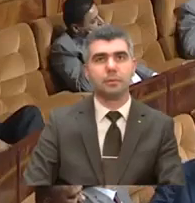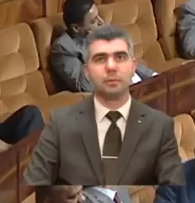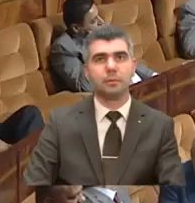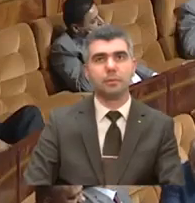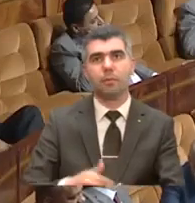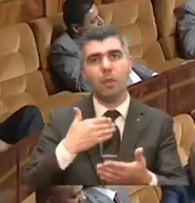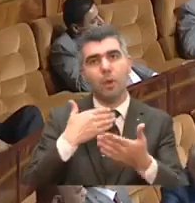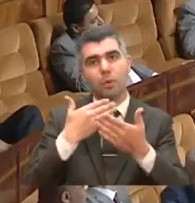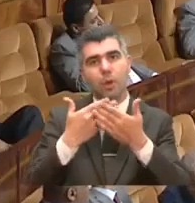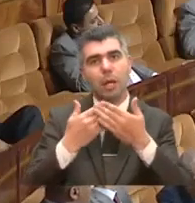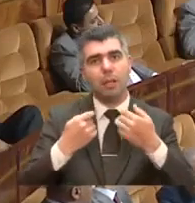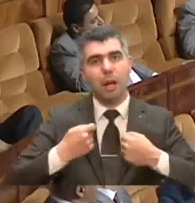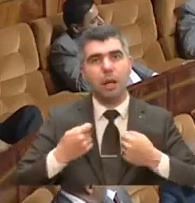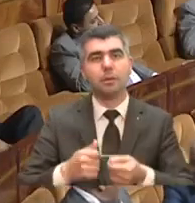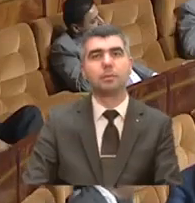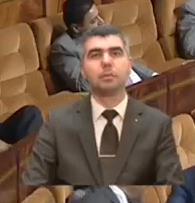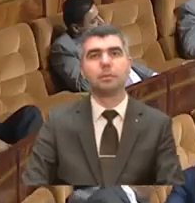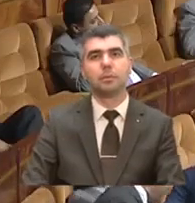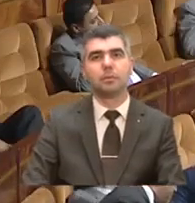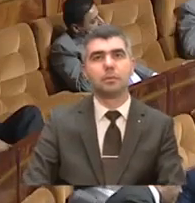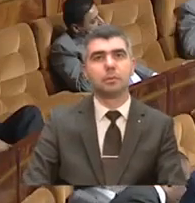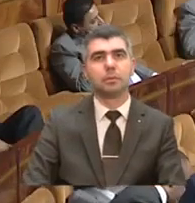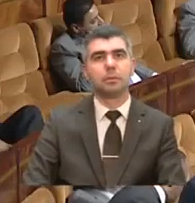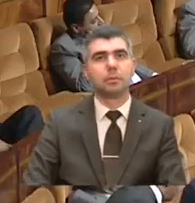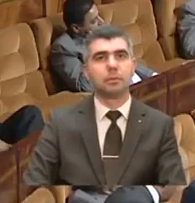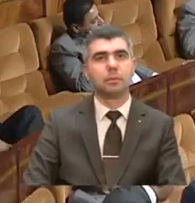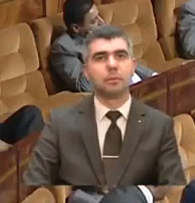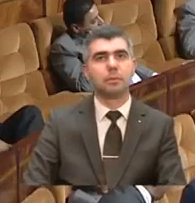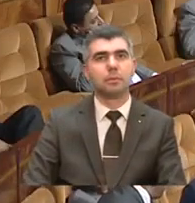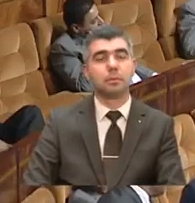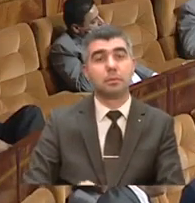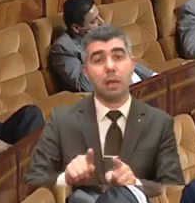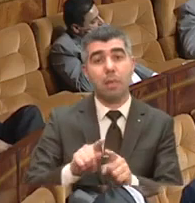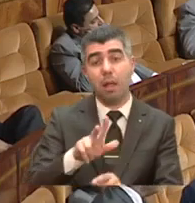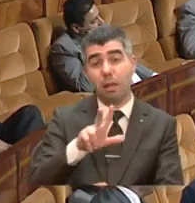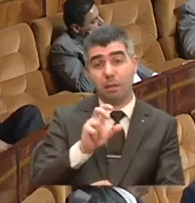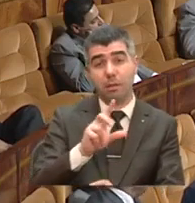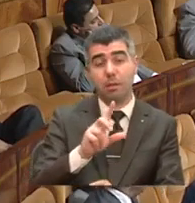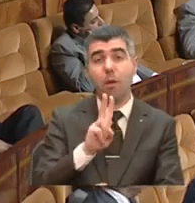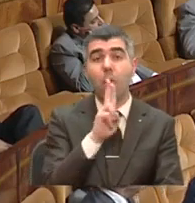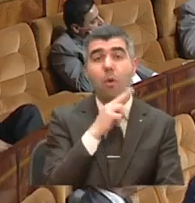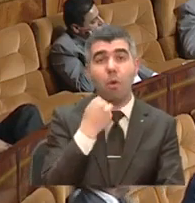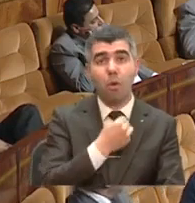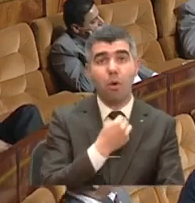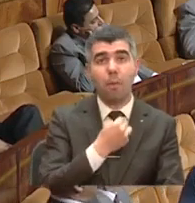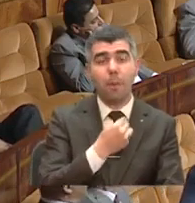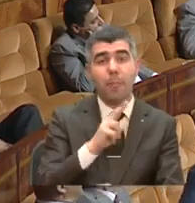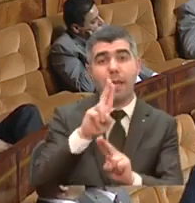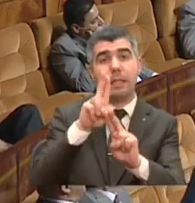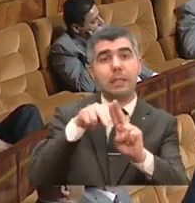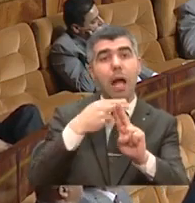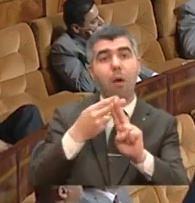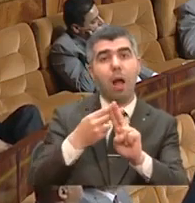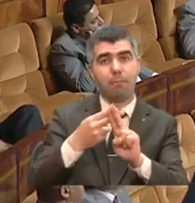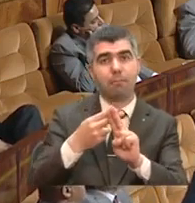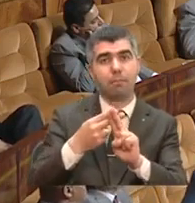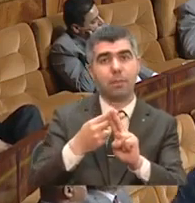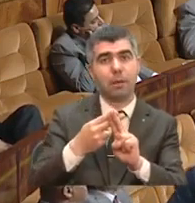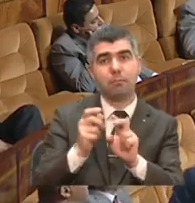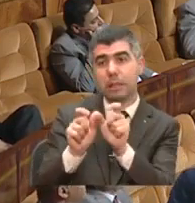شكرا السيد الرئيس. فقط أذكر الحكومة أنها هنا تجاوب على أسئلة النواب،